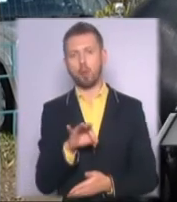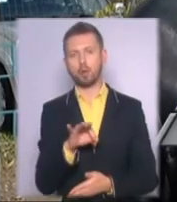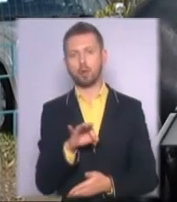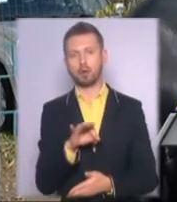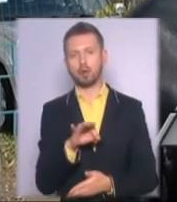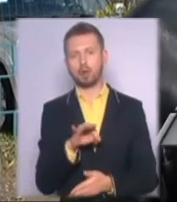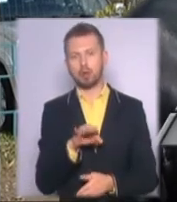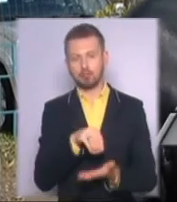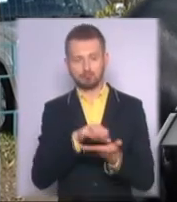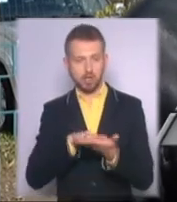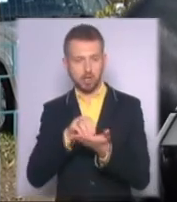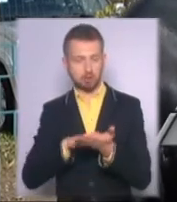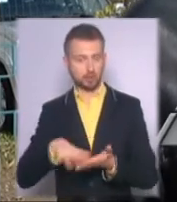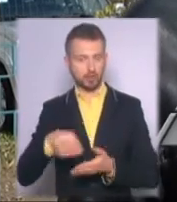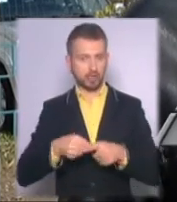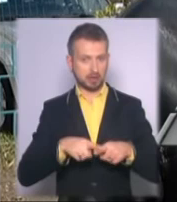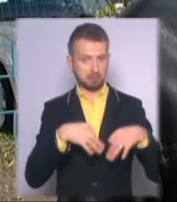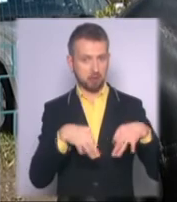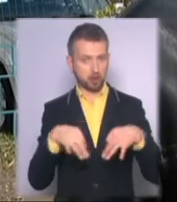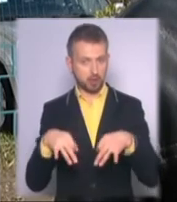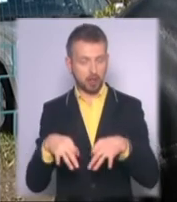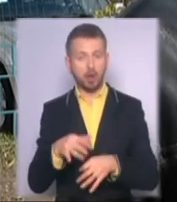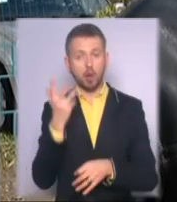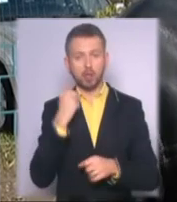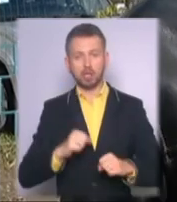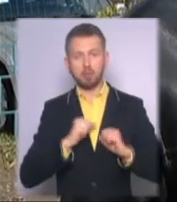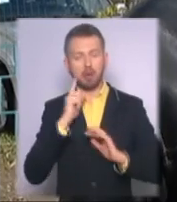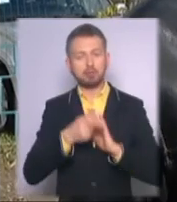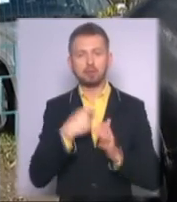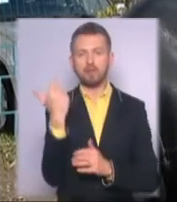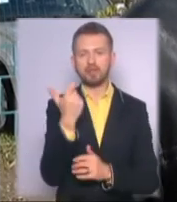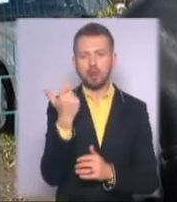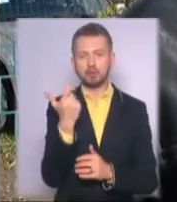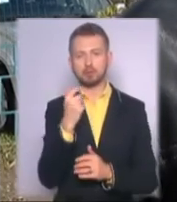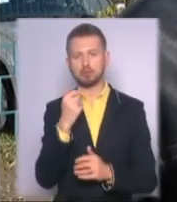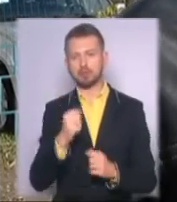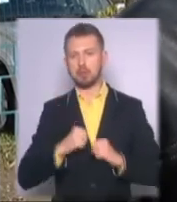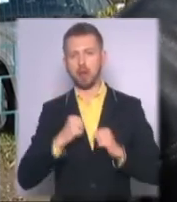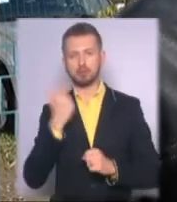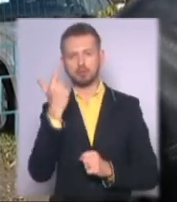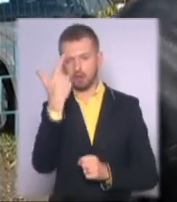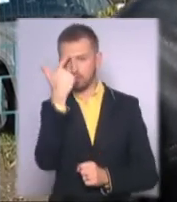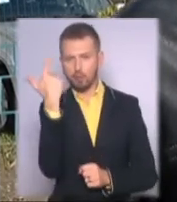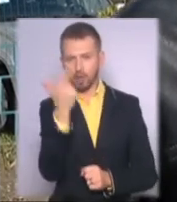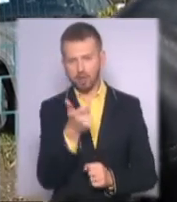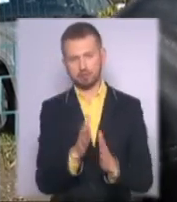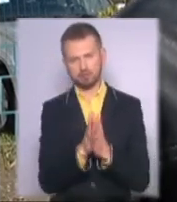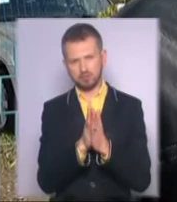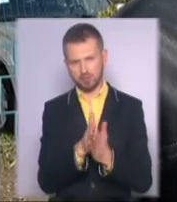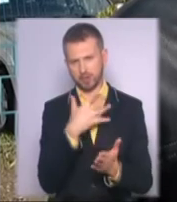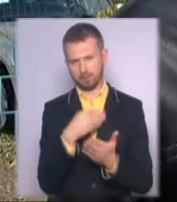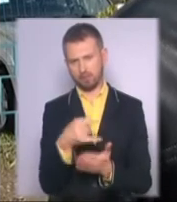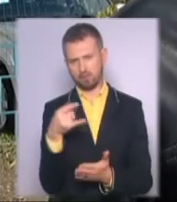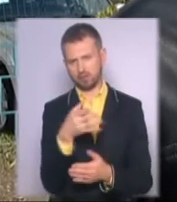перепису цих транспортних засобів, коли ми намагаємося встановити власників, намагаємося власників попередити про те, що приберіть, будь ласка, транспортний